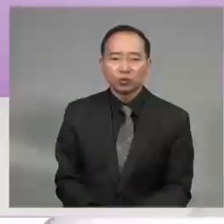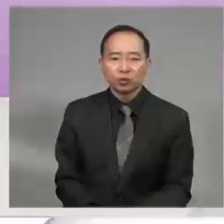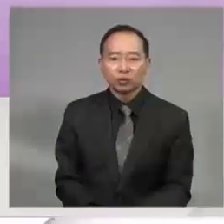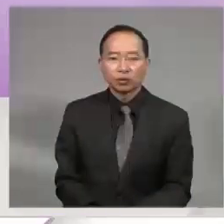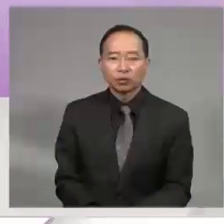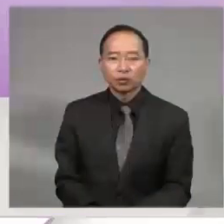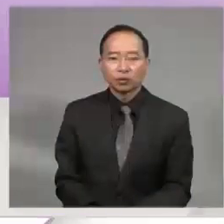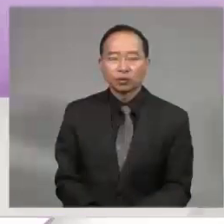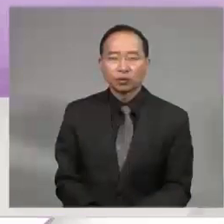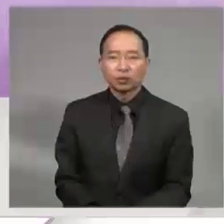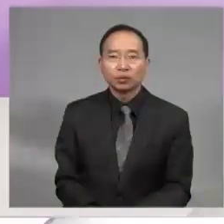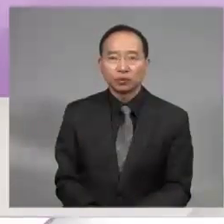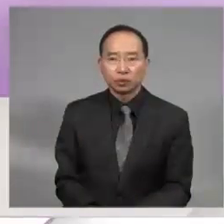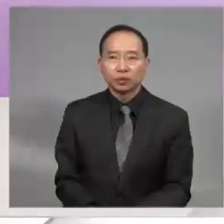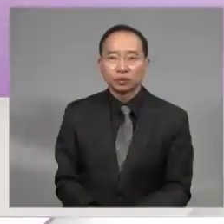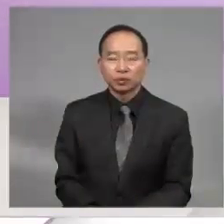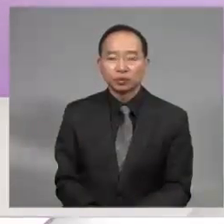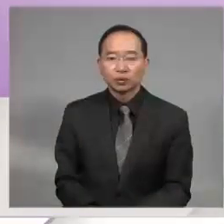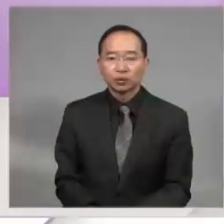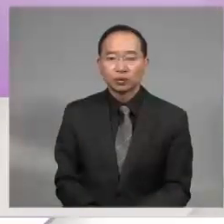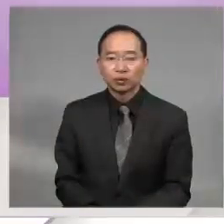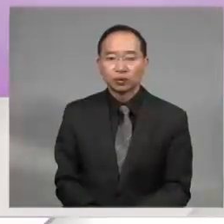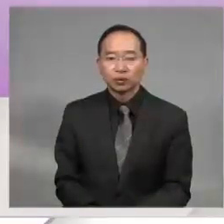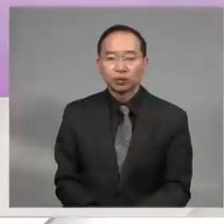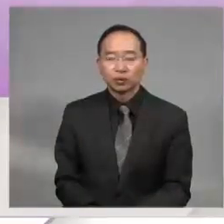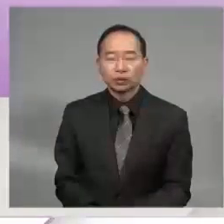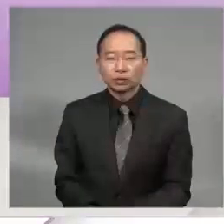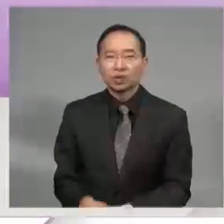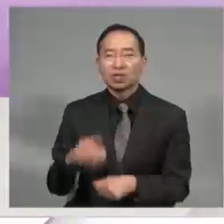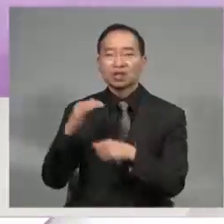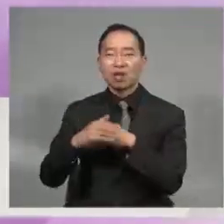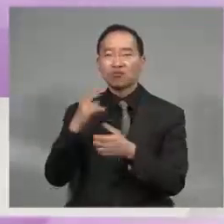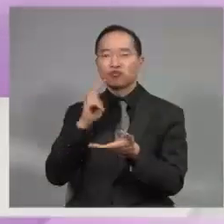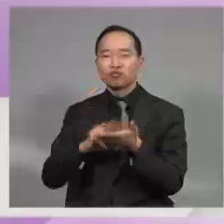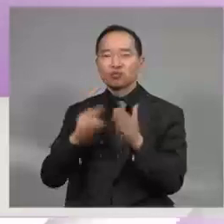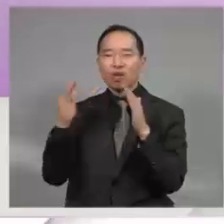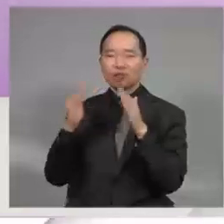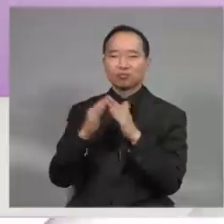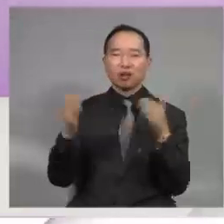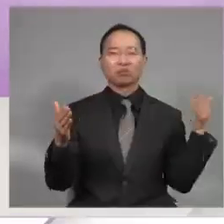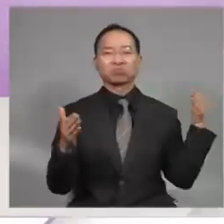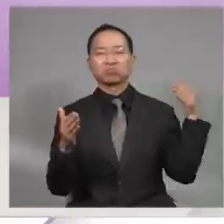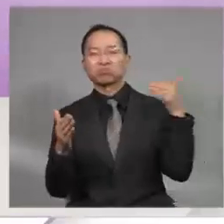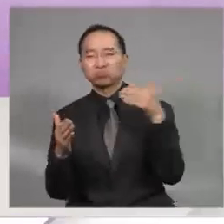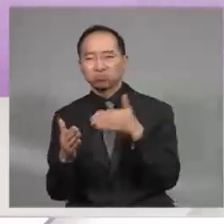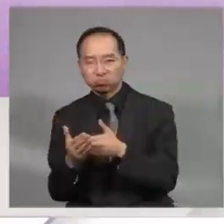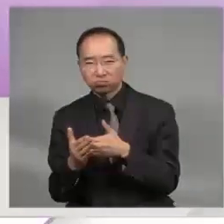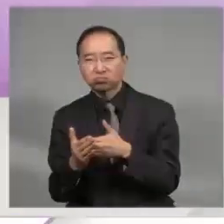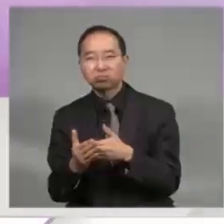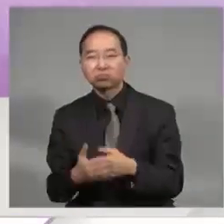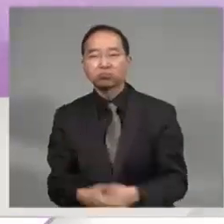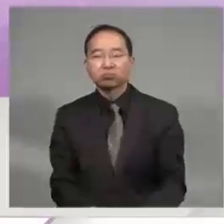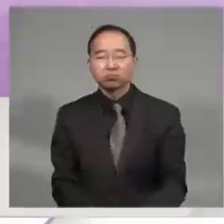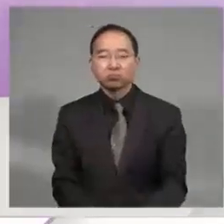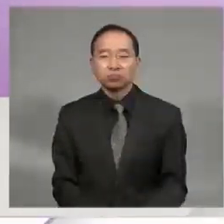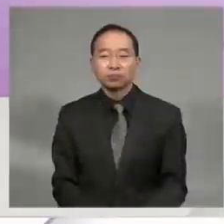자, 관외 투표함이 이제 대구 우체국으로 이송이 되고 있습니다.